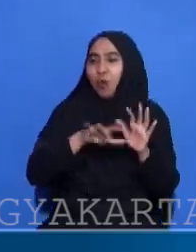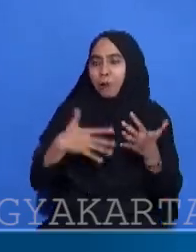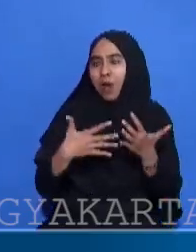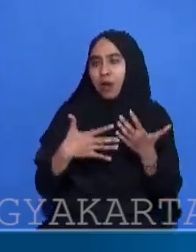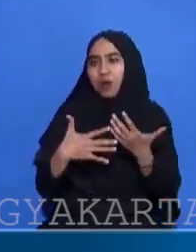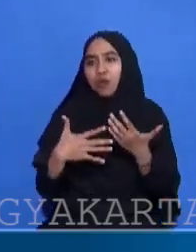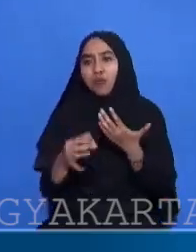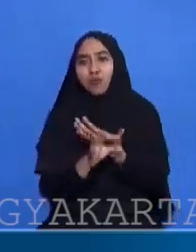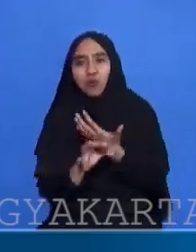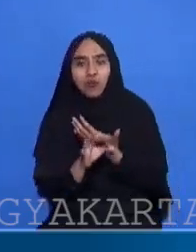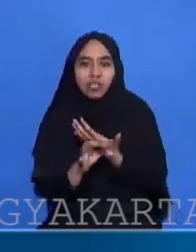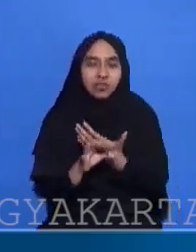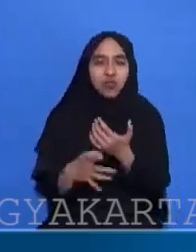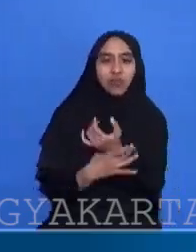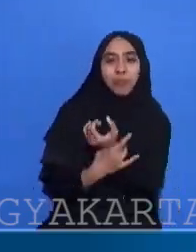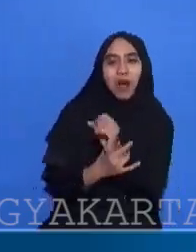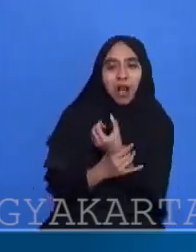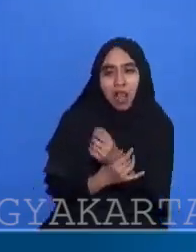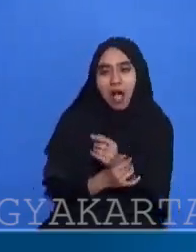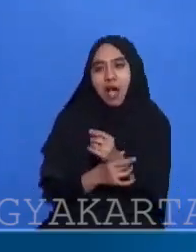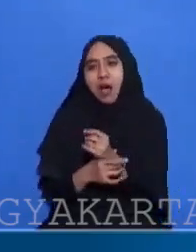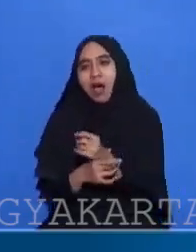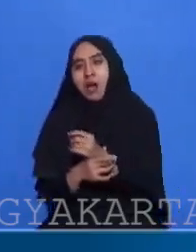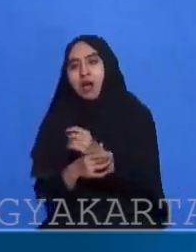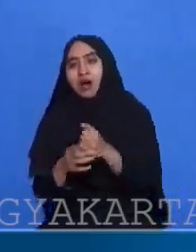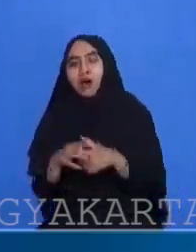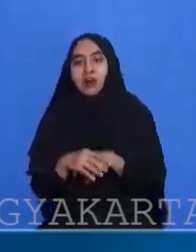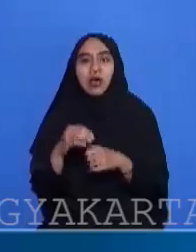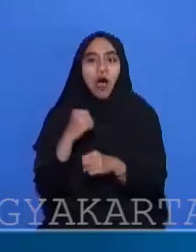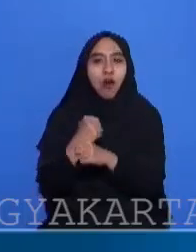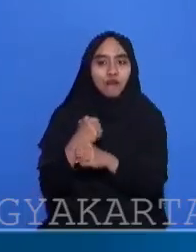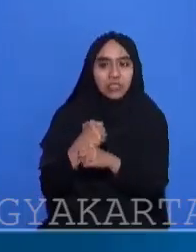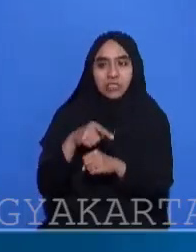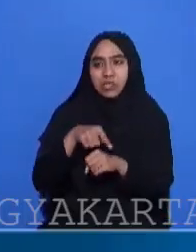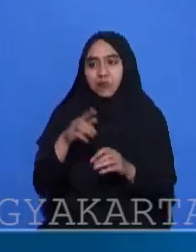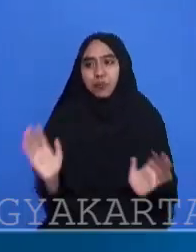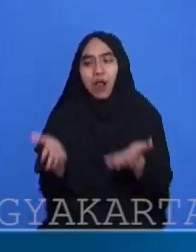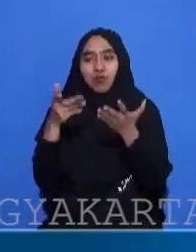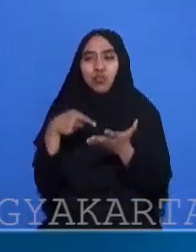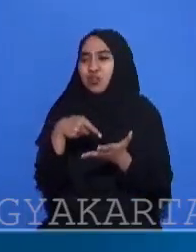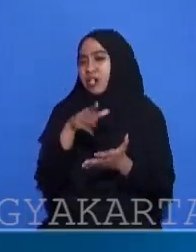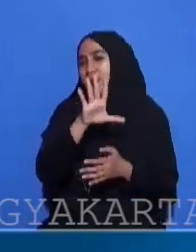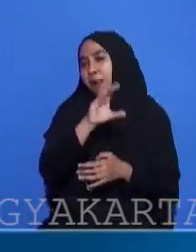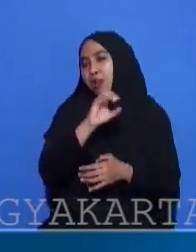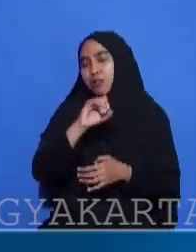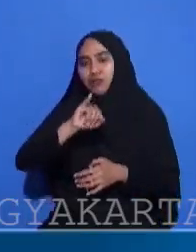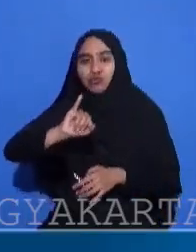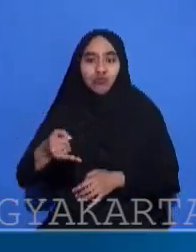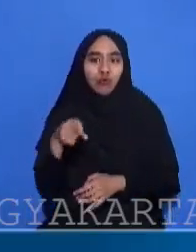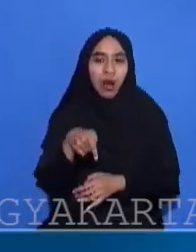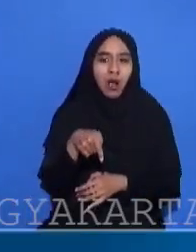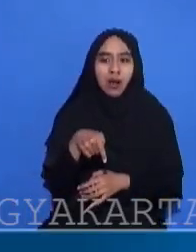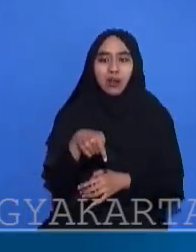serta Ngawi rth ini dibangun dengan dana Kelurahan sekitar 500 juta Rupiah dilengkapi